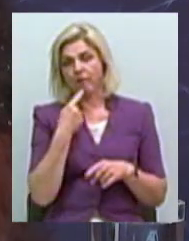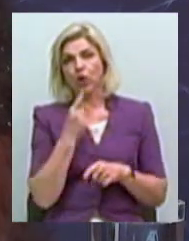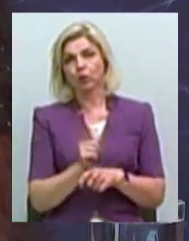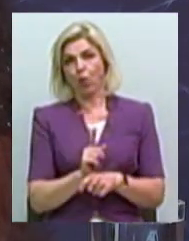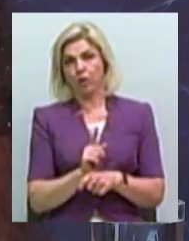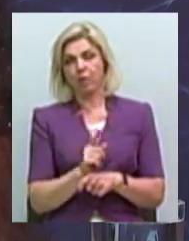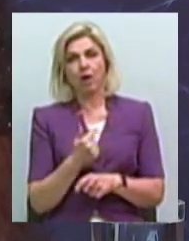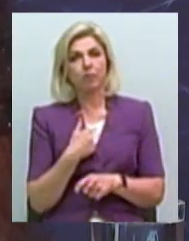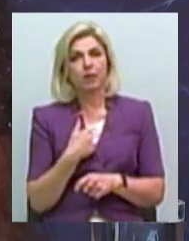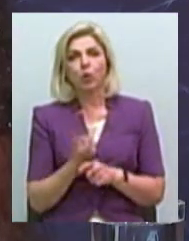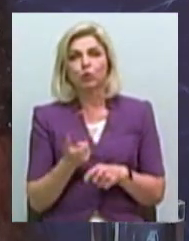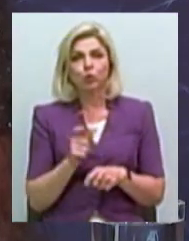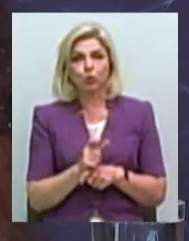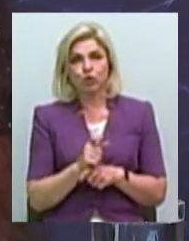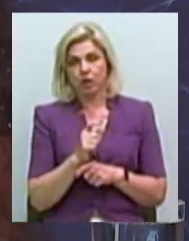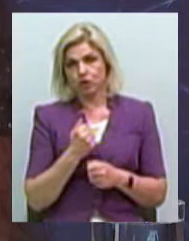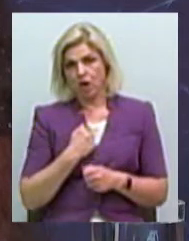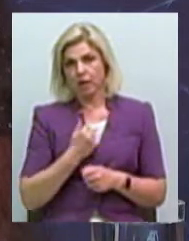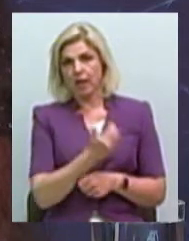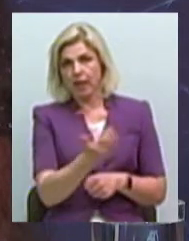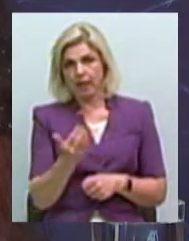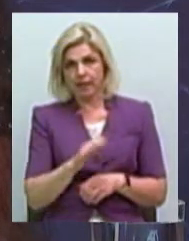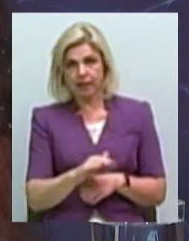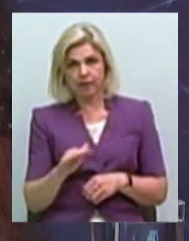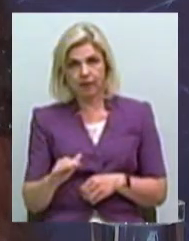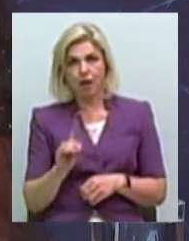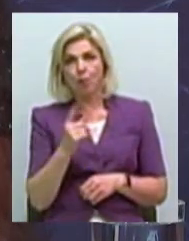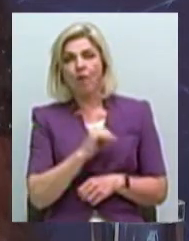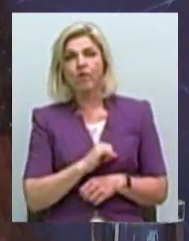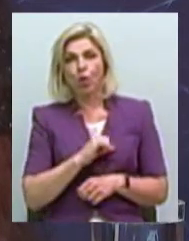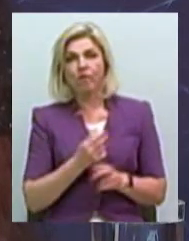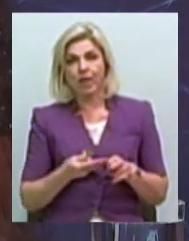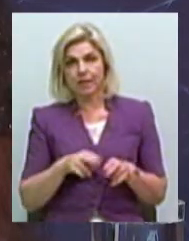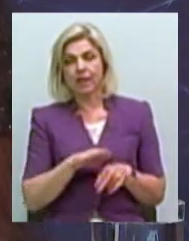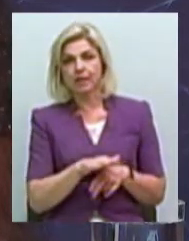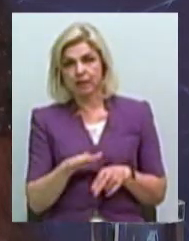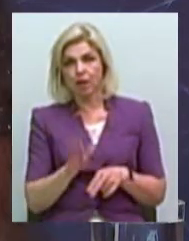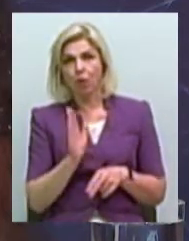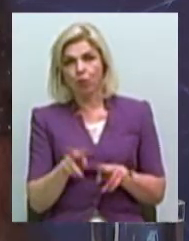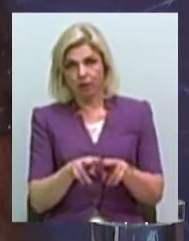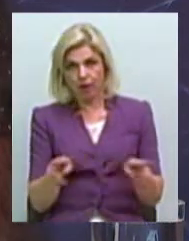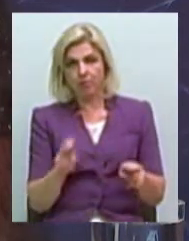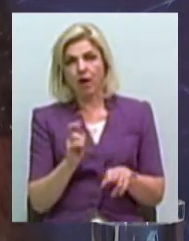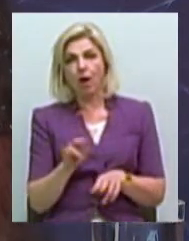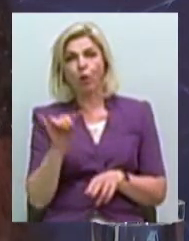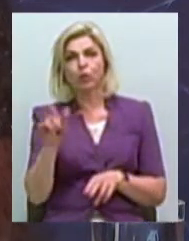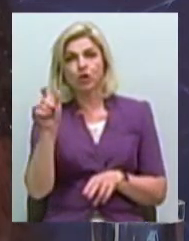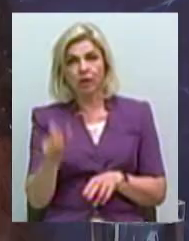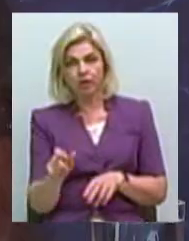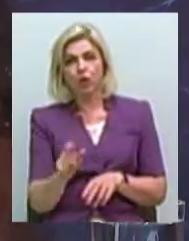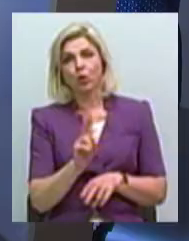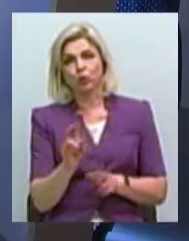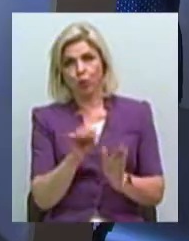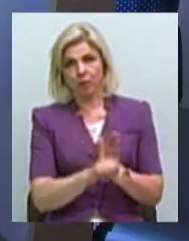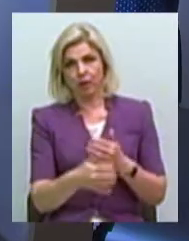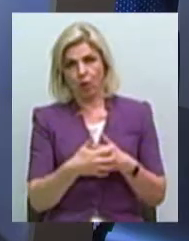Мені дуже сильно шкода їх дітей, тому що мені здається, що виховання в цих дітей буде таке саме, як і в людини, яка зробила цей вчинок.